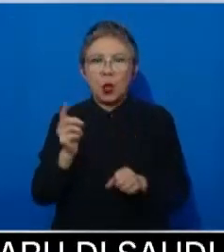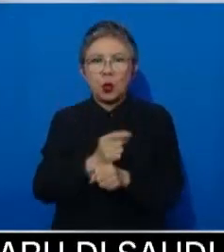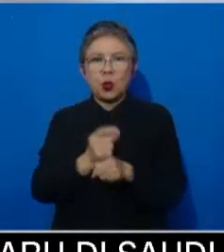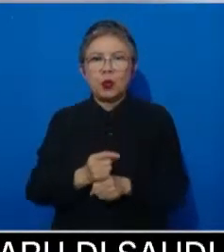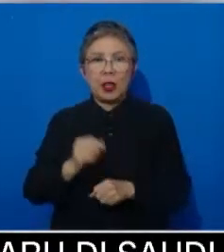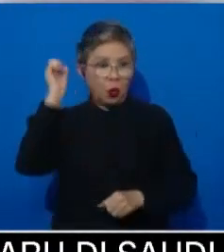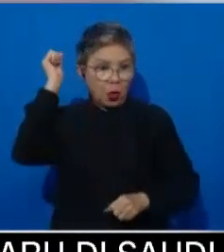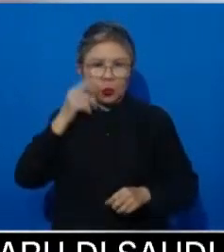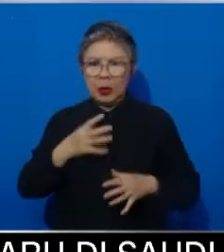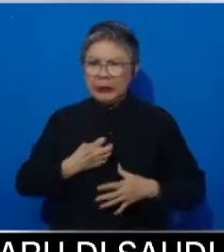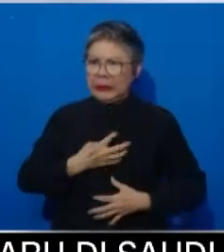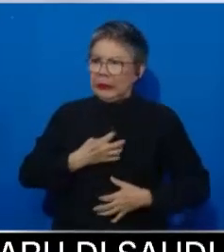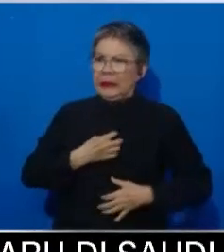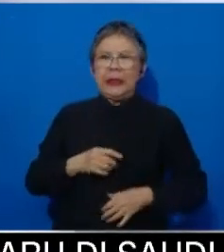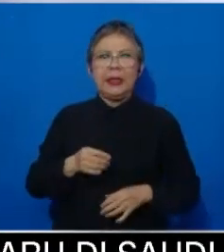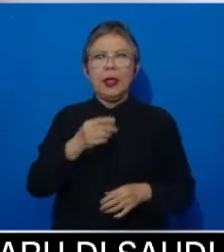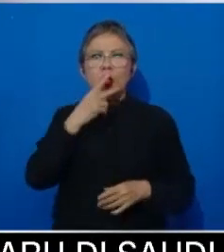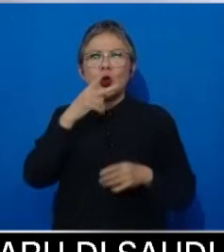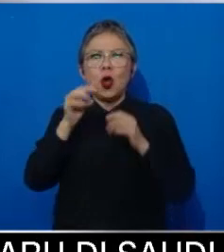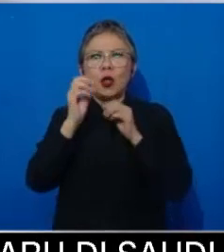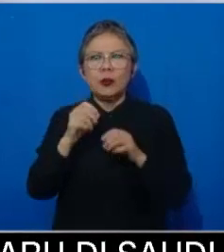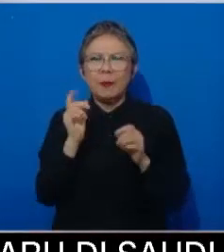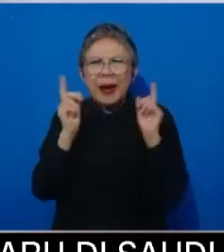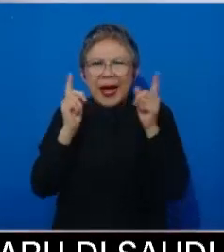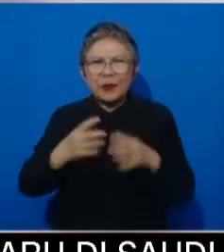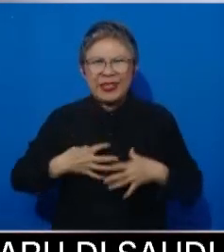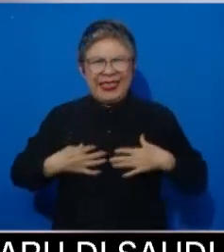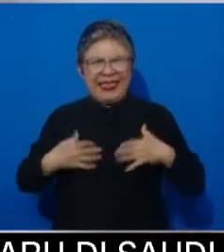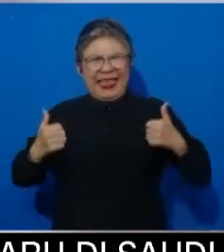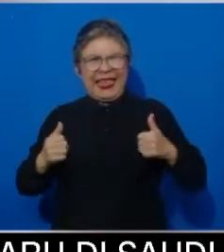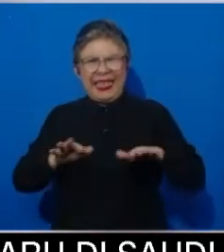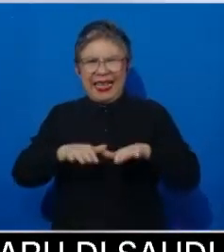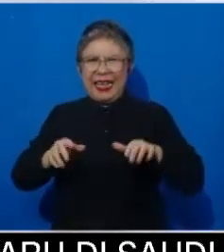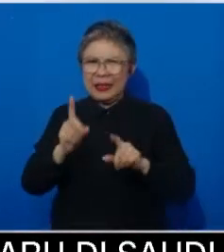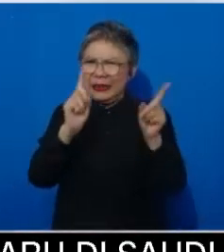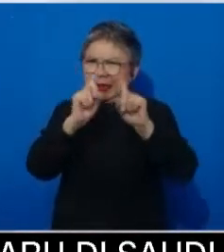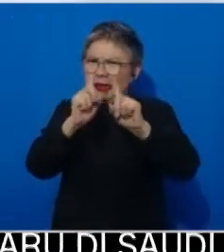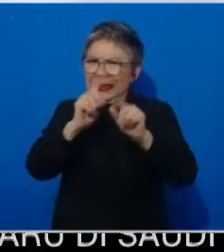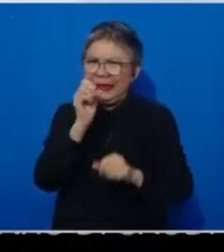resah dan khawatir rokok ini membahayakan kesehatan anak. Ini siapa lagi? Satunya?